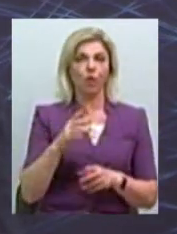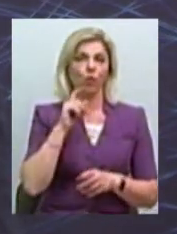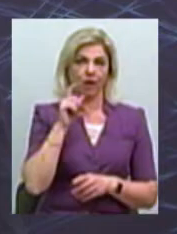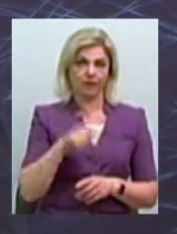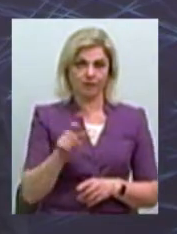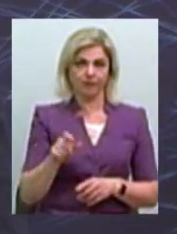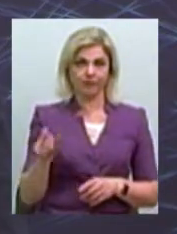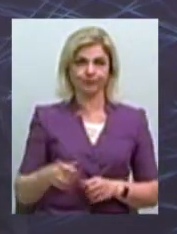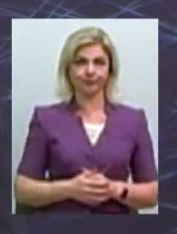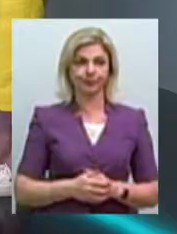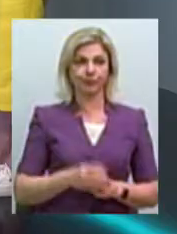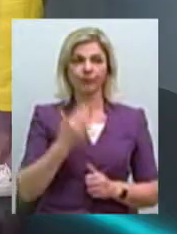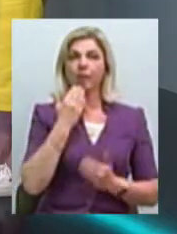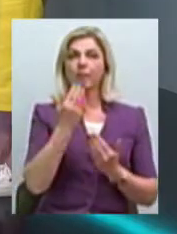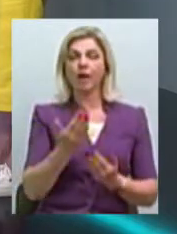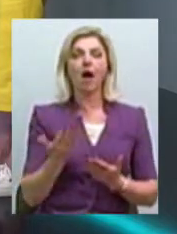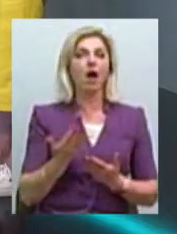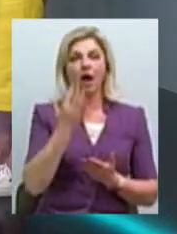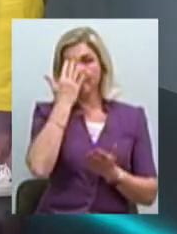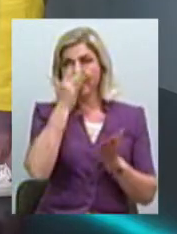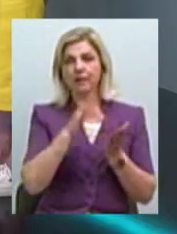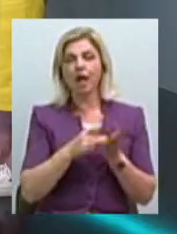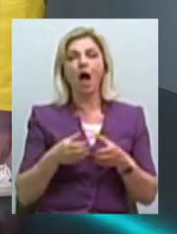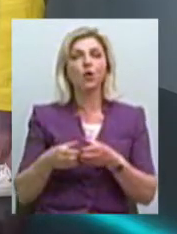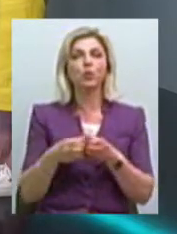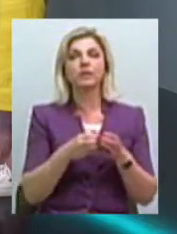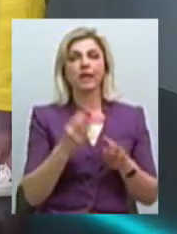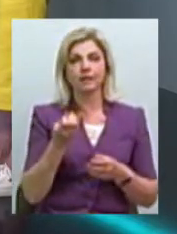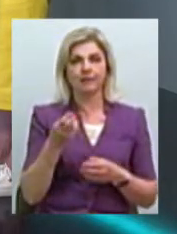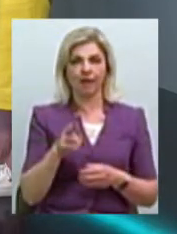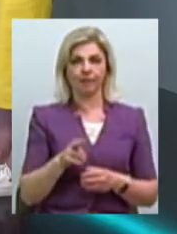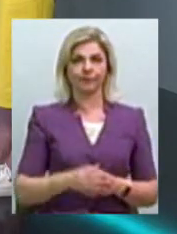співвітчизників. А скажіть, будь ласка, яка головна мета асоціації? Яніна.